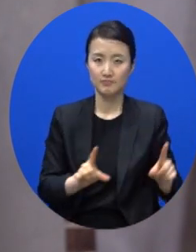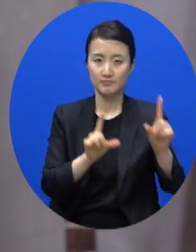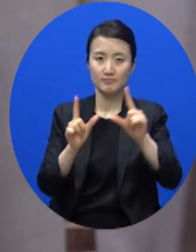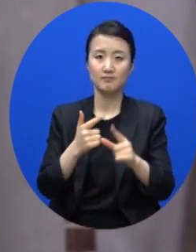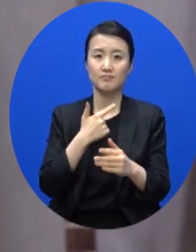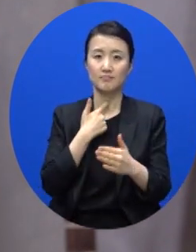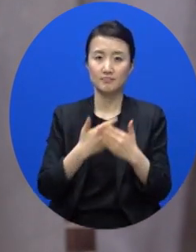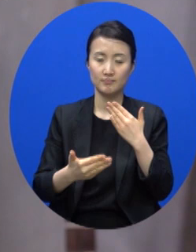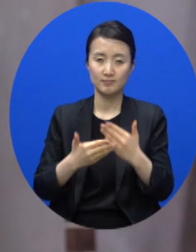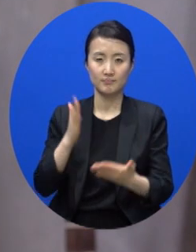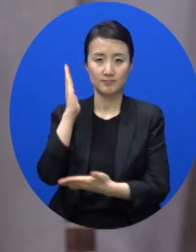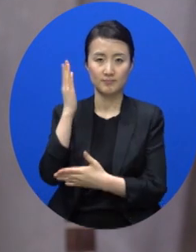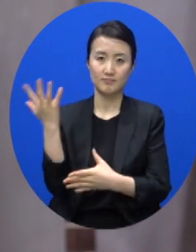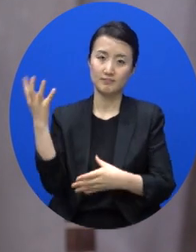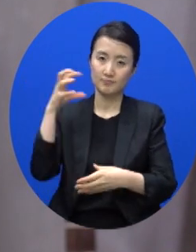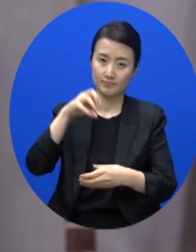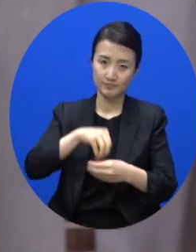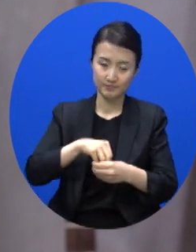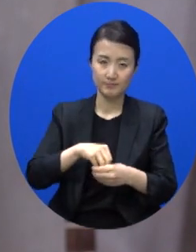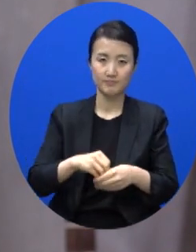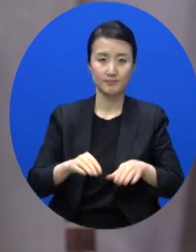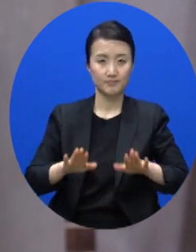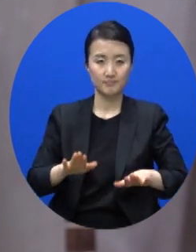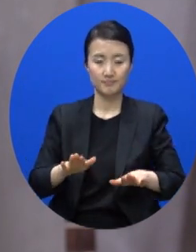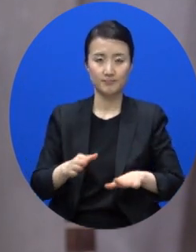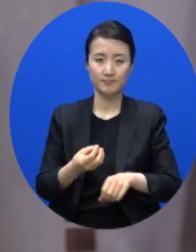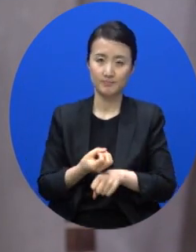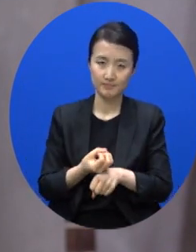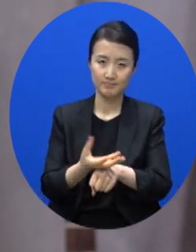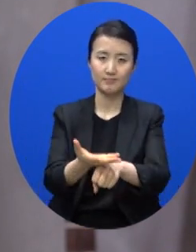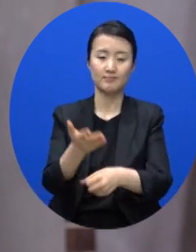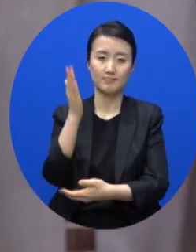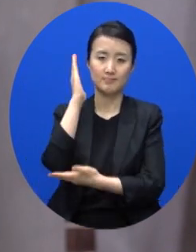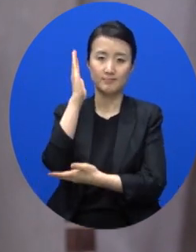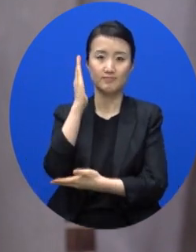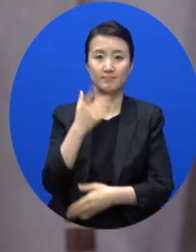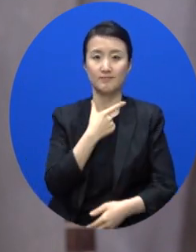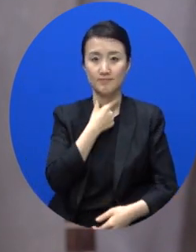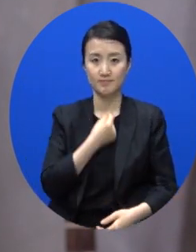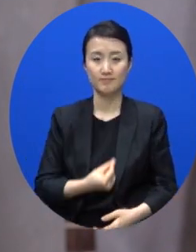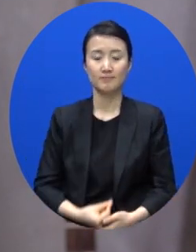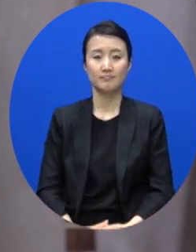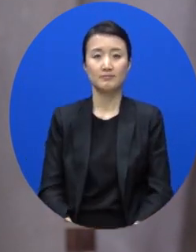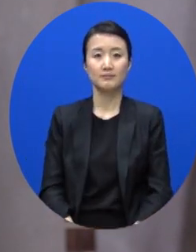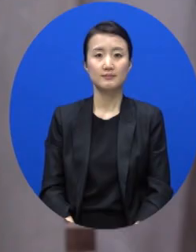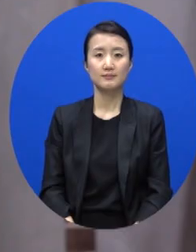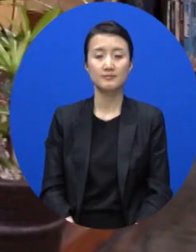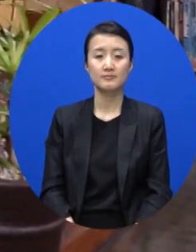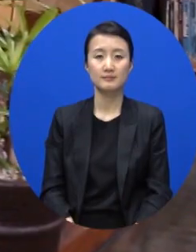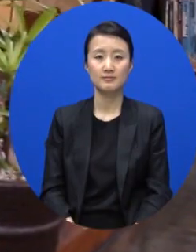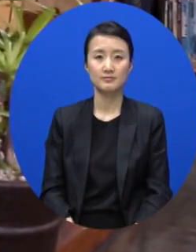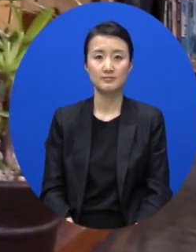오늘 이 자리에서 이야기해 보도록 하겠습니다.